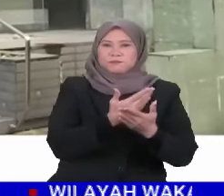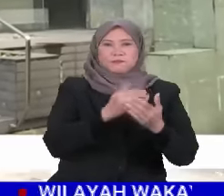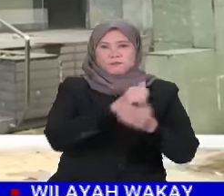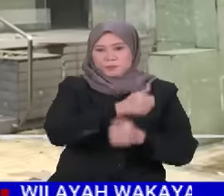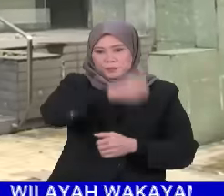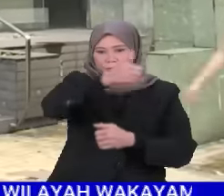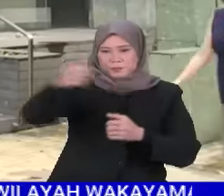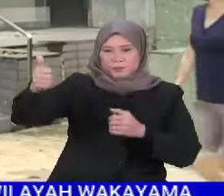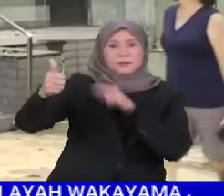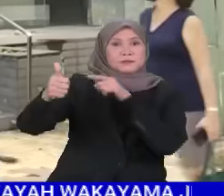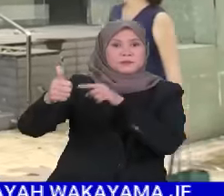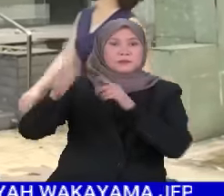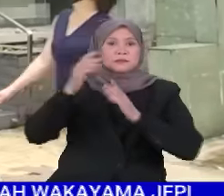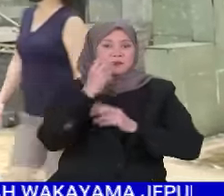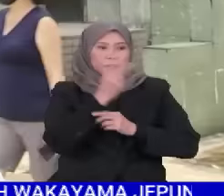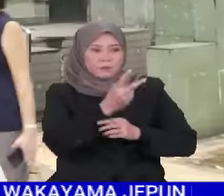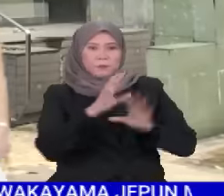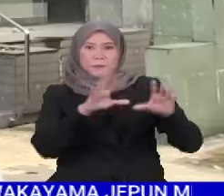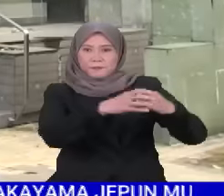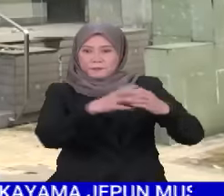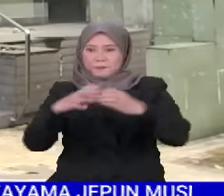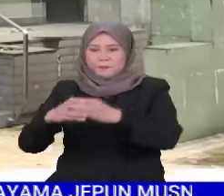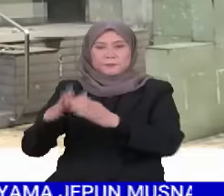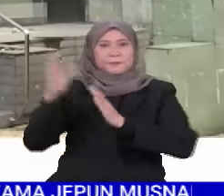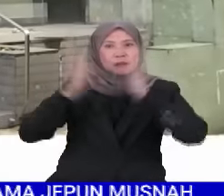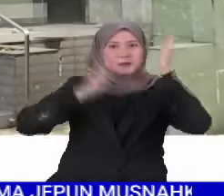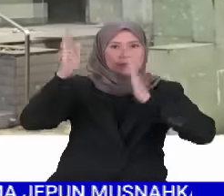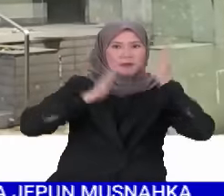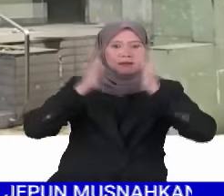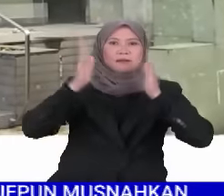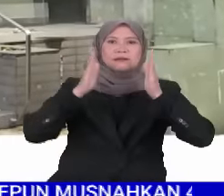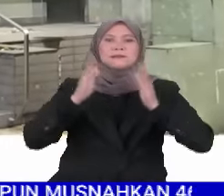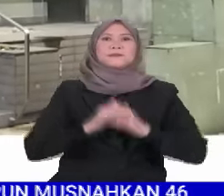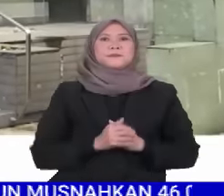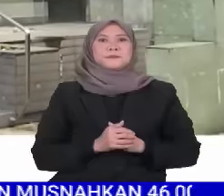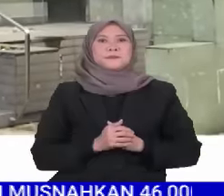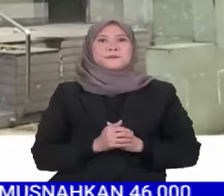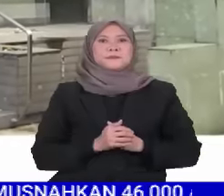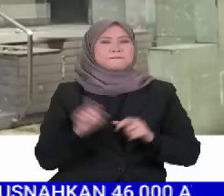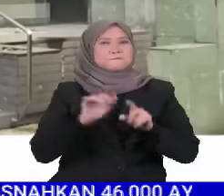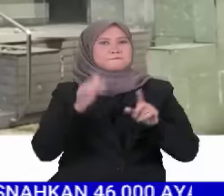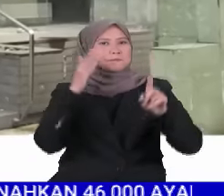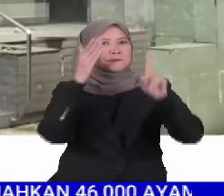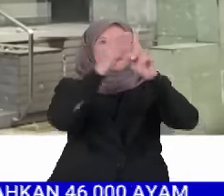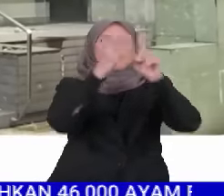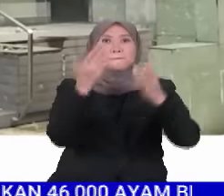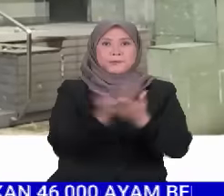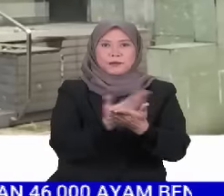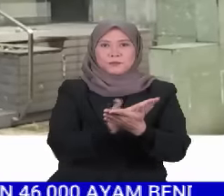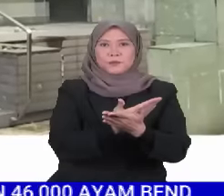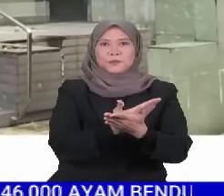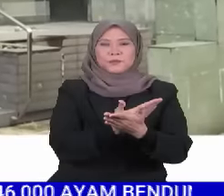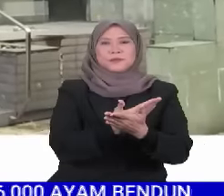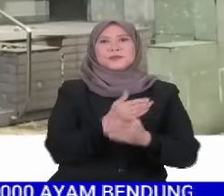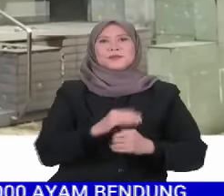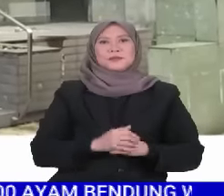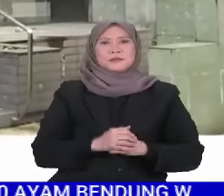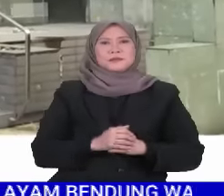melihat kepada Malaysia membawa Malaysia pada suatu arah yang baru kita boleh